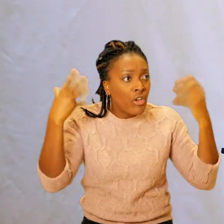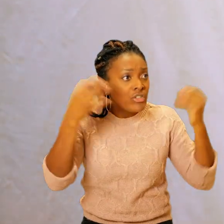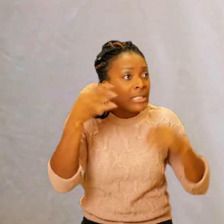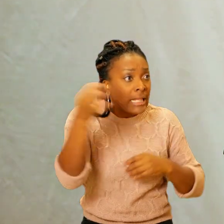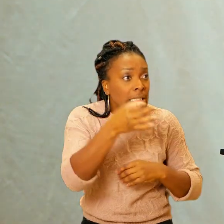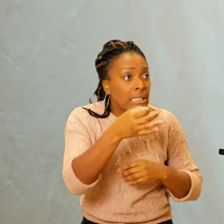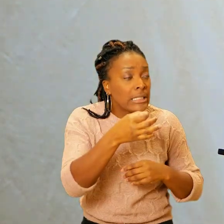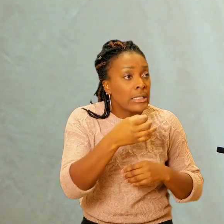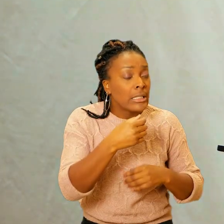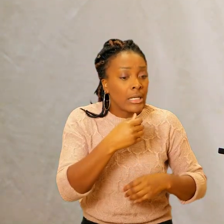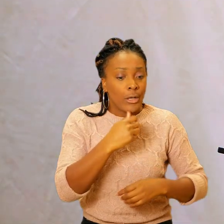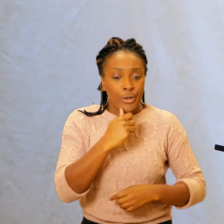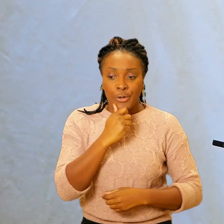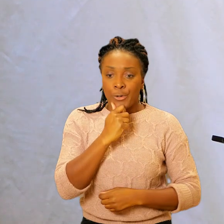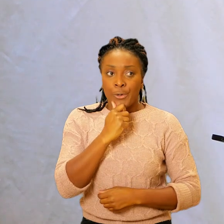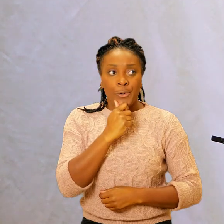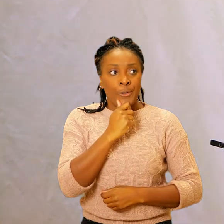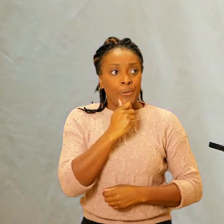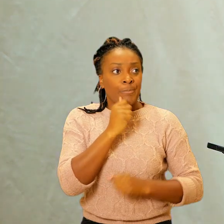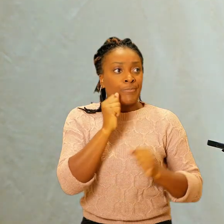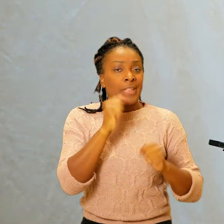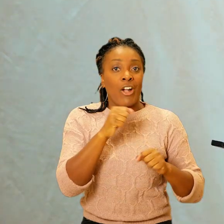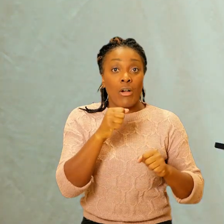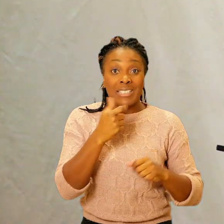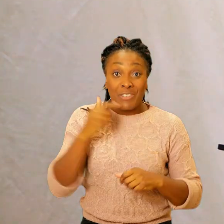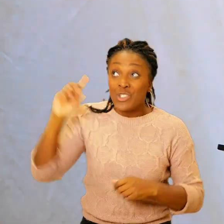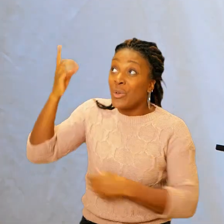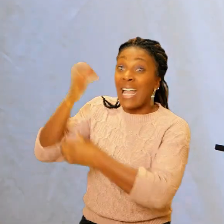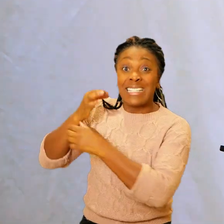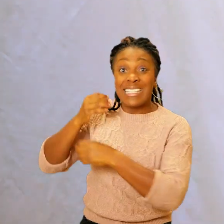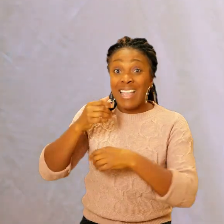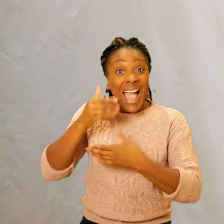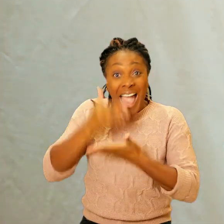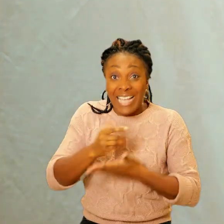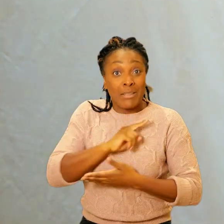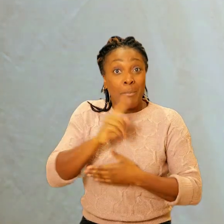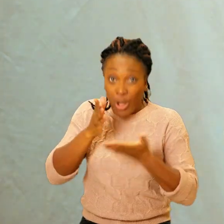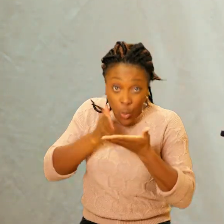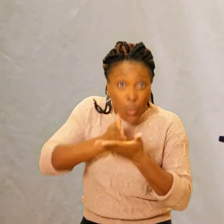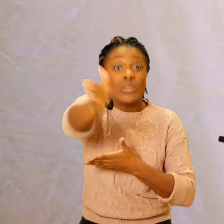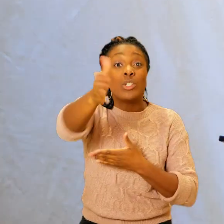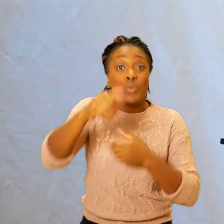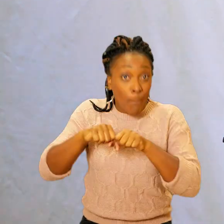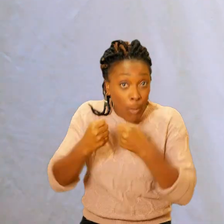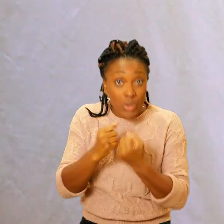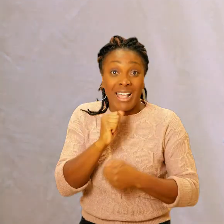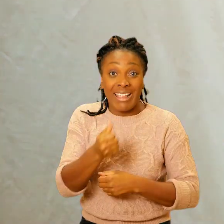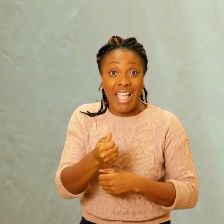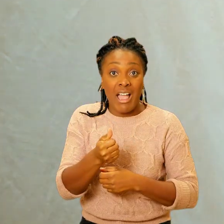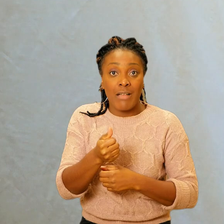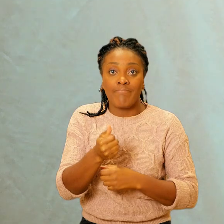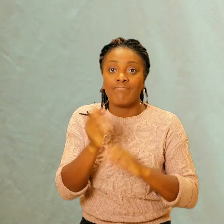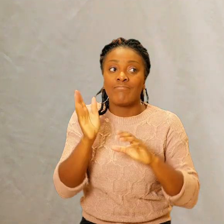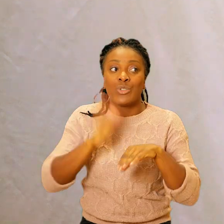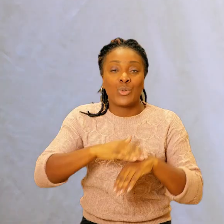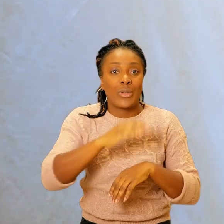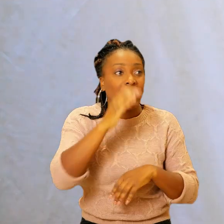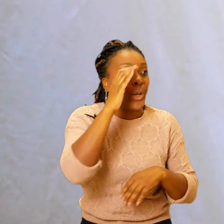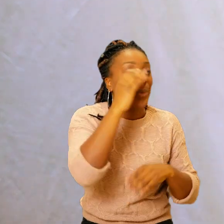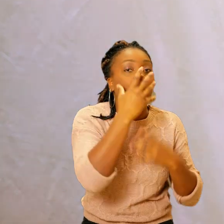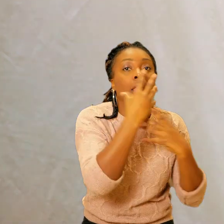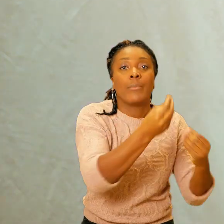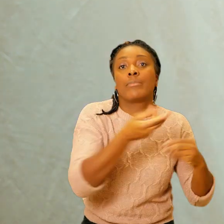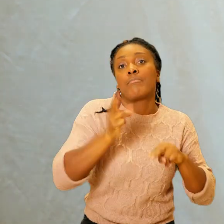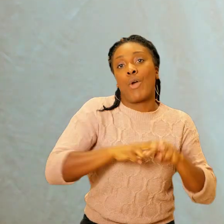parlé, a laissé la parole qu'il connaissait qui était la vérité dans sa vie. Il a écouté ce mensonge, et puis il l'a suivi, mais il en est